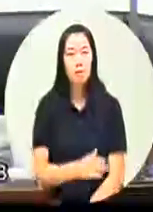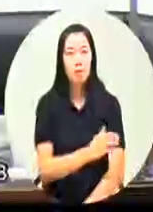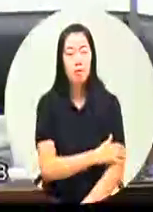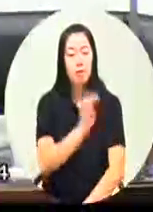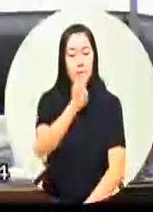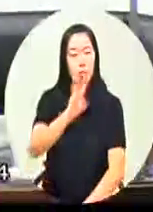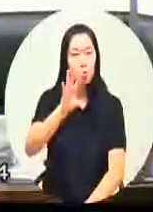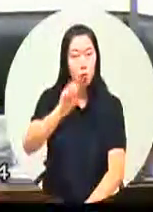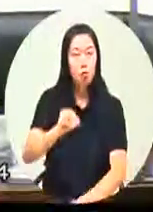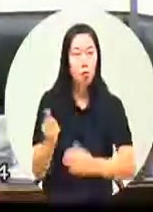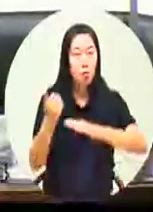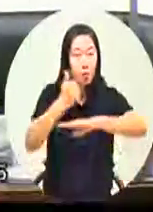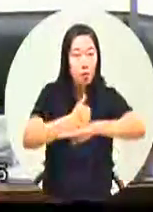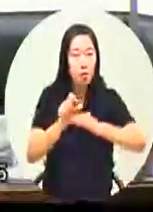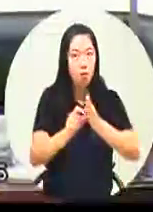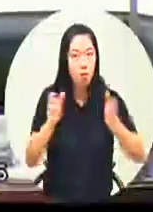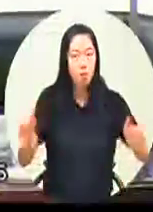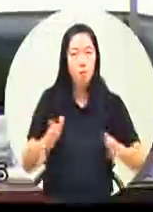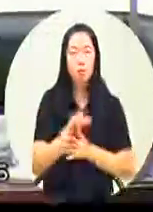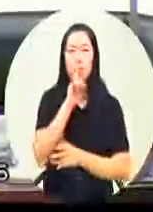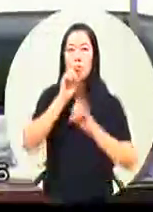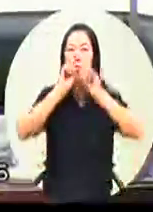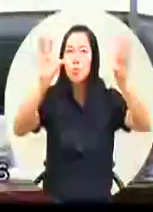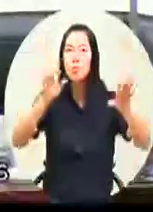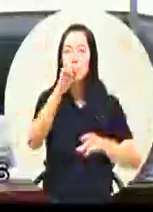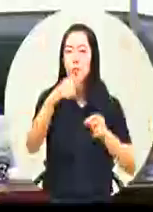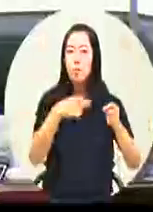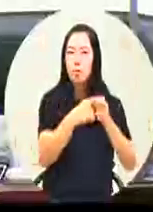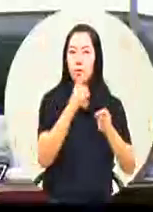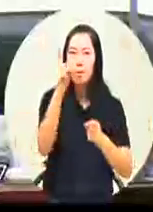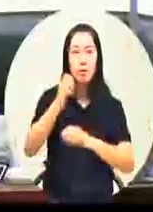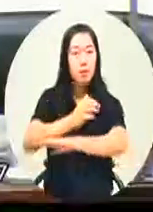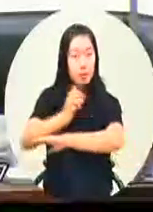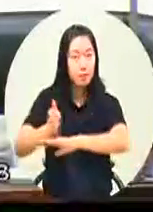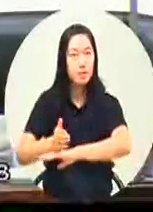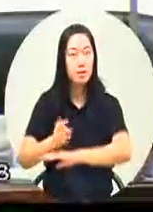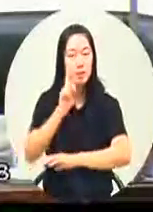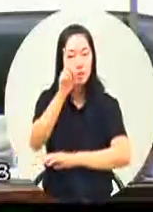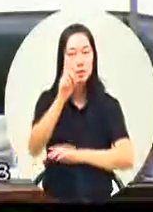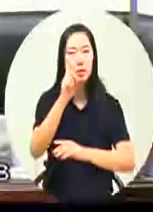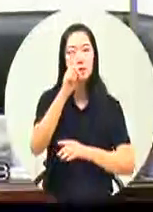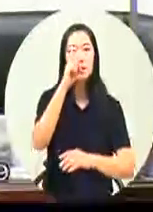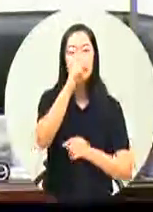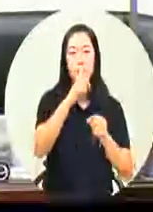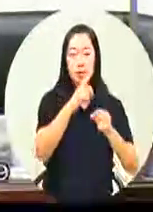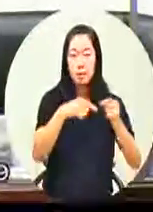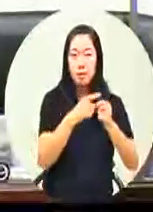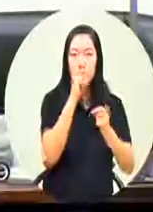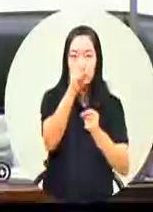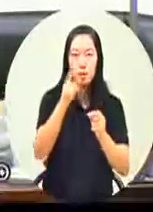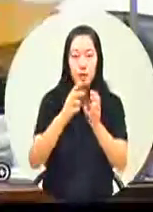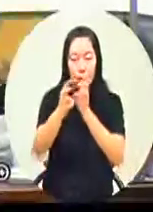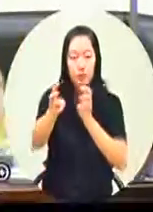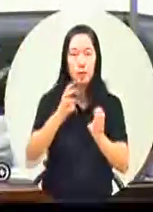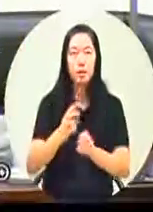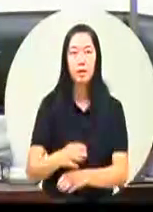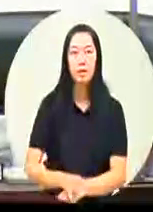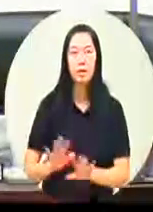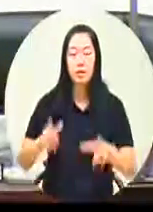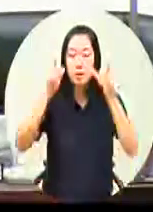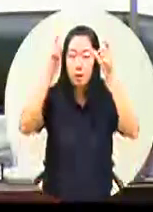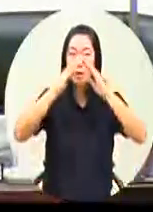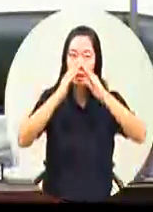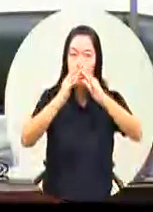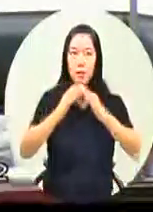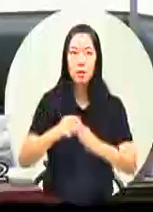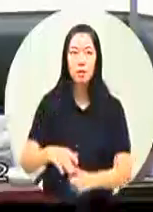时代哈，就喊出来一年一线呢，你知道吗？他们的口号哎，啊，高雄市哈，